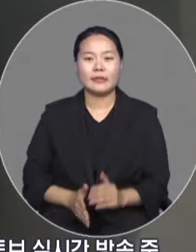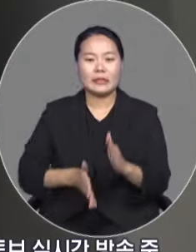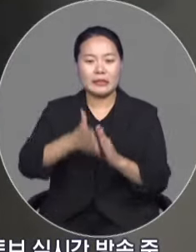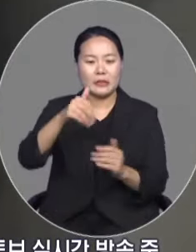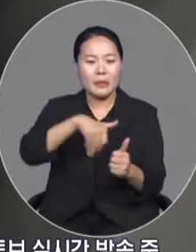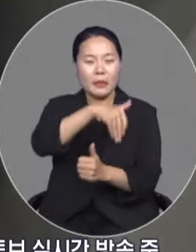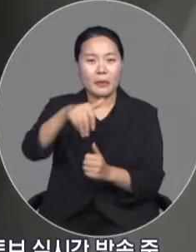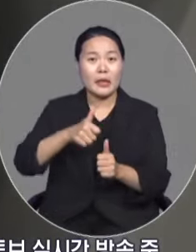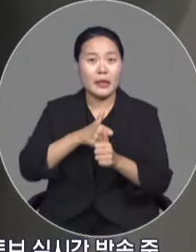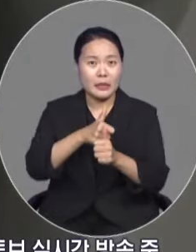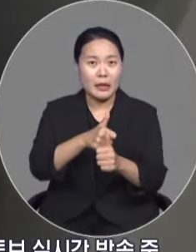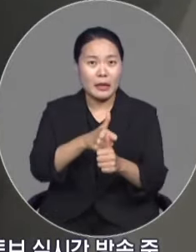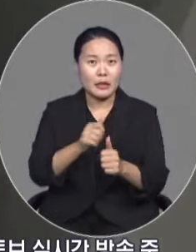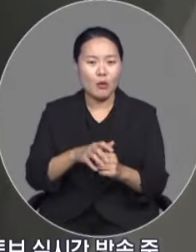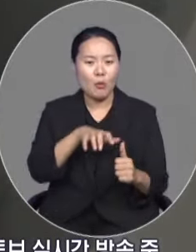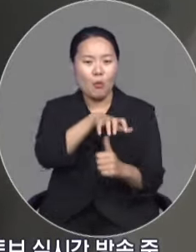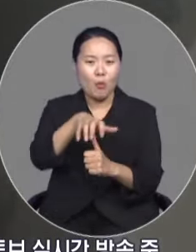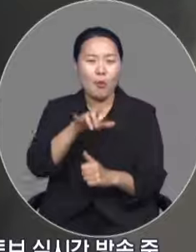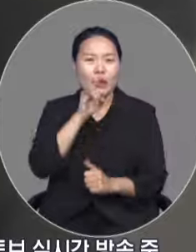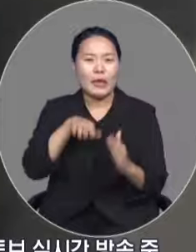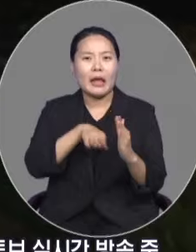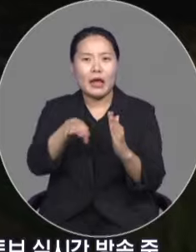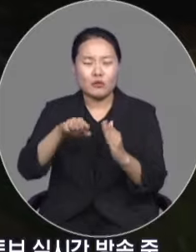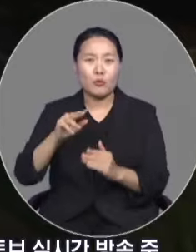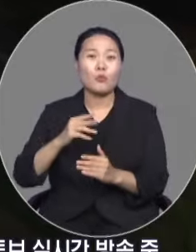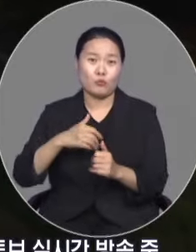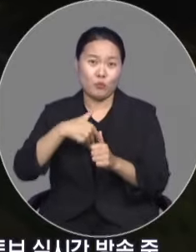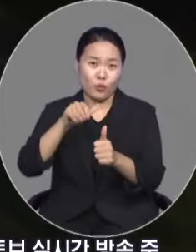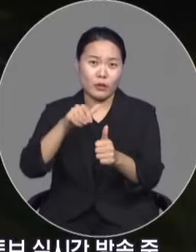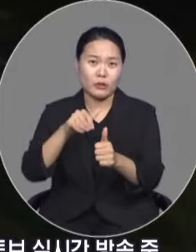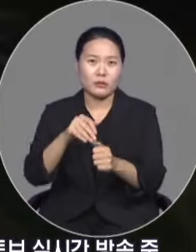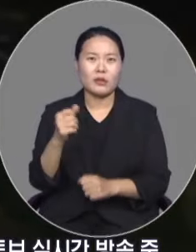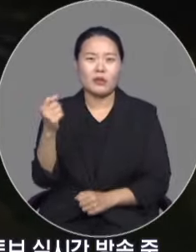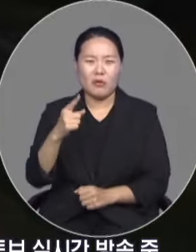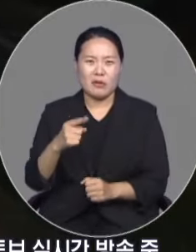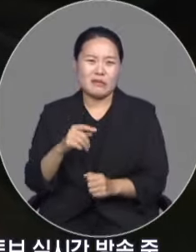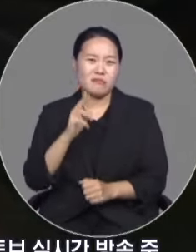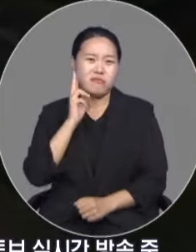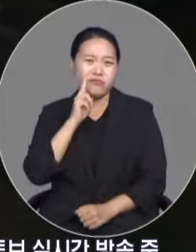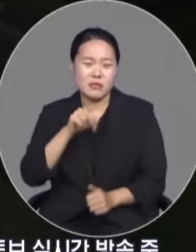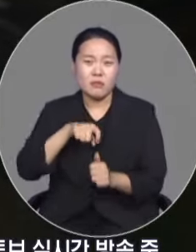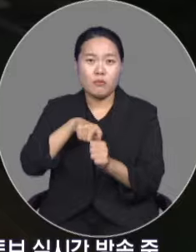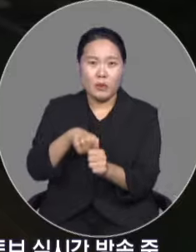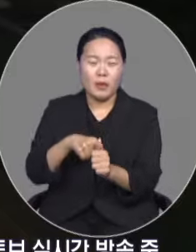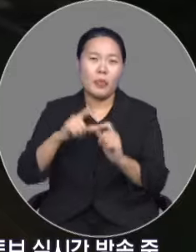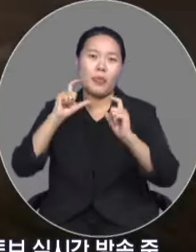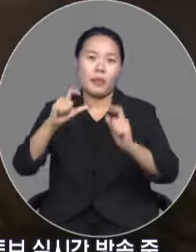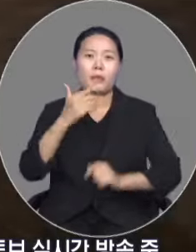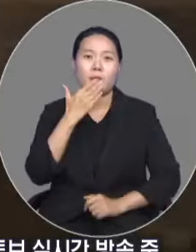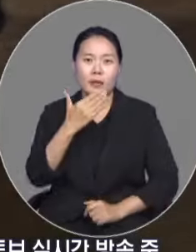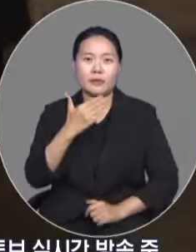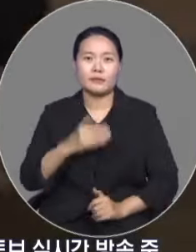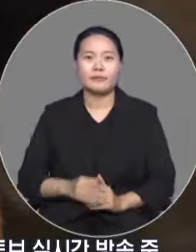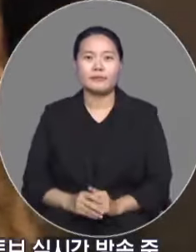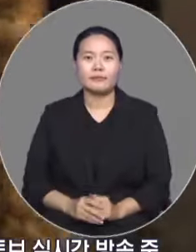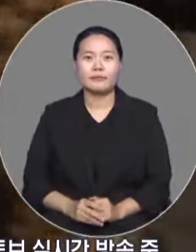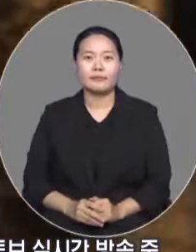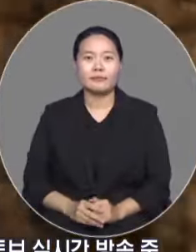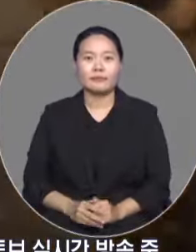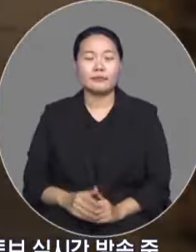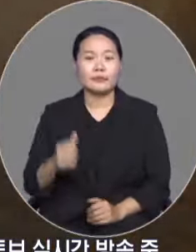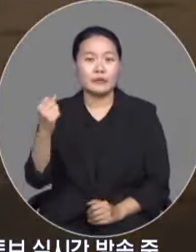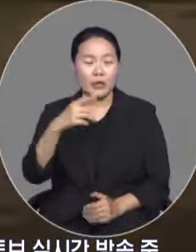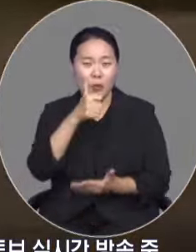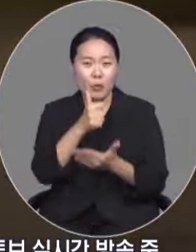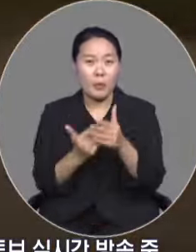시설 여건에 따라 보호력이 떨어지는 가정으로 돌아가거나 자칫 더 과도한 처분을 받을 수도 있는 상황.